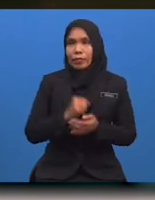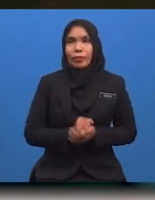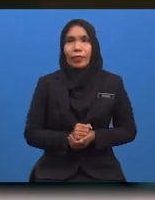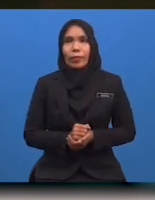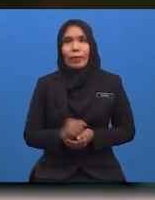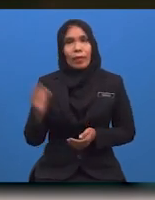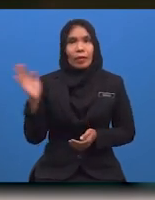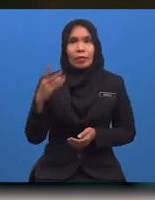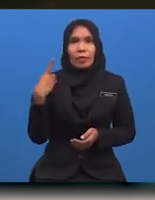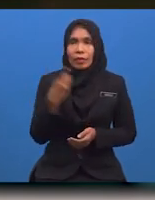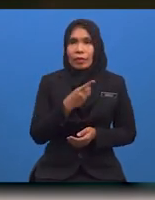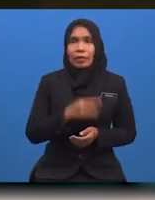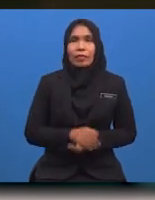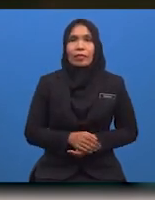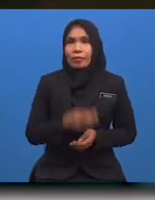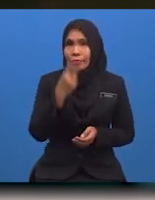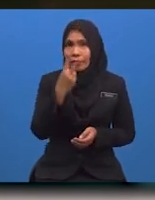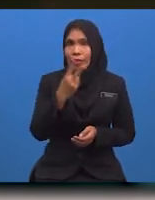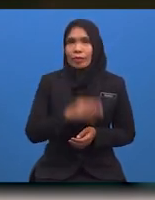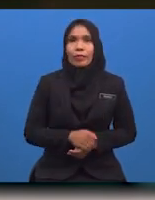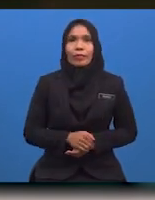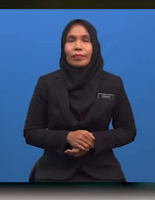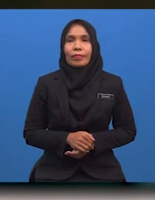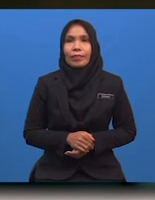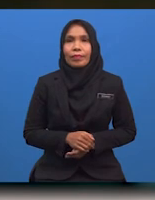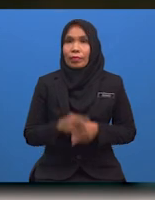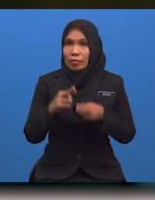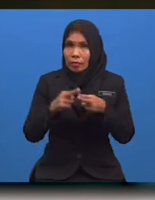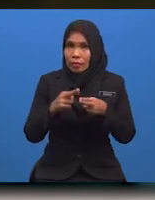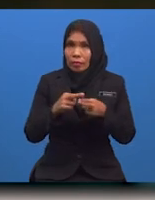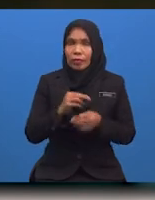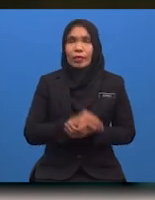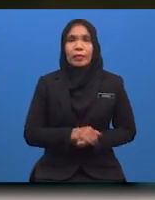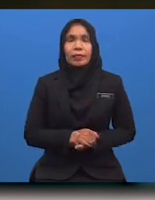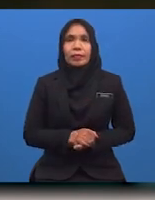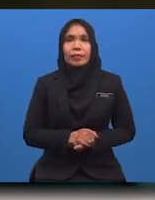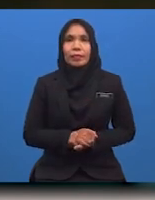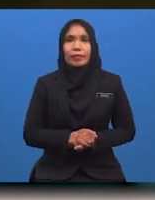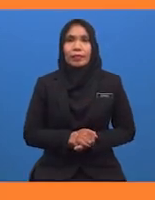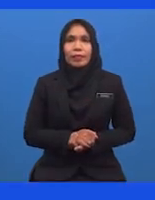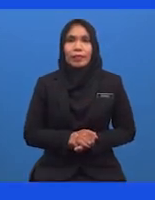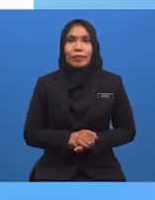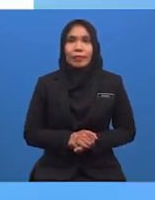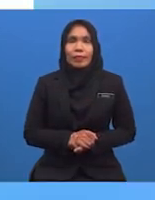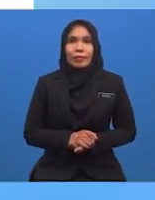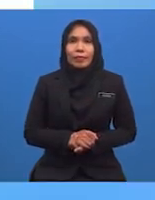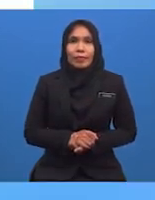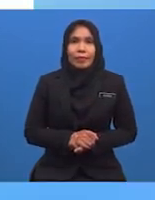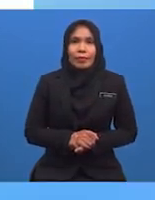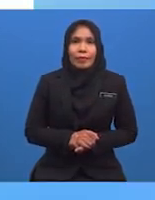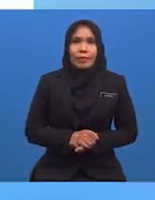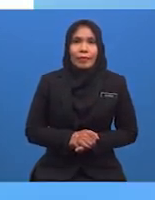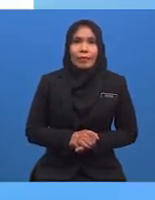rancangan. Marilah kita sama-sama melihat rumusan pelajaran kita pada hari ini.